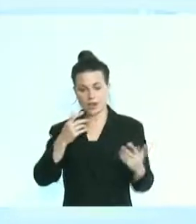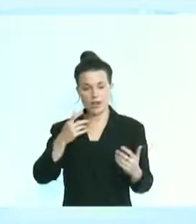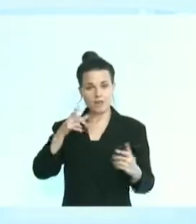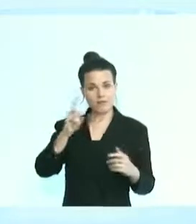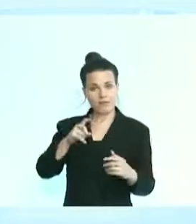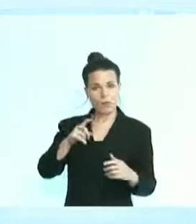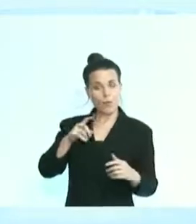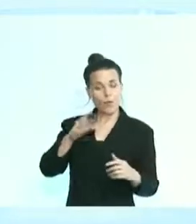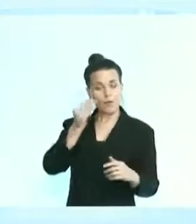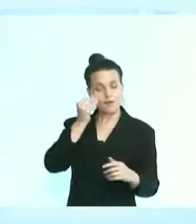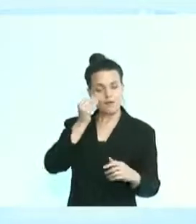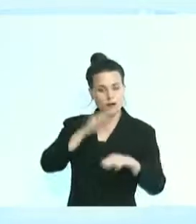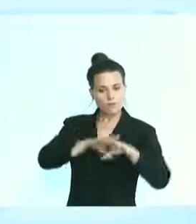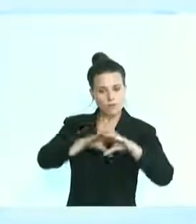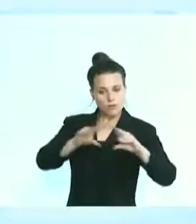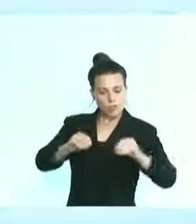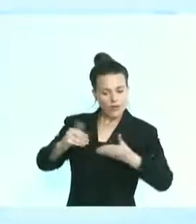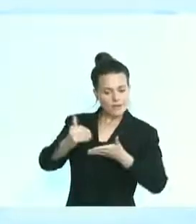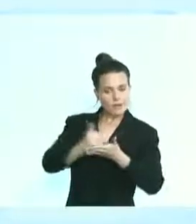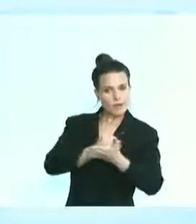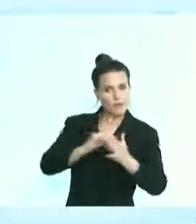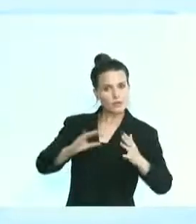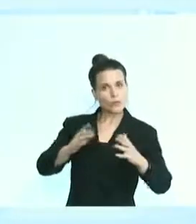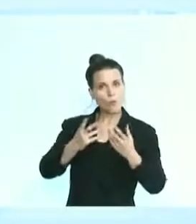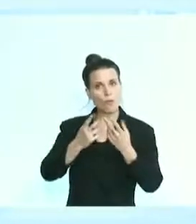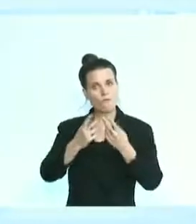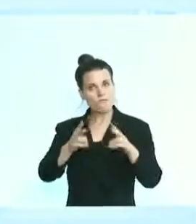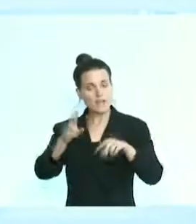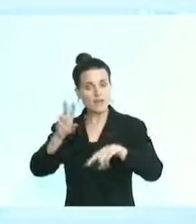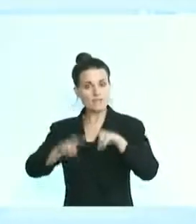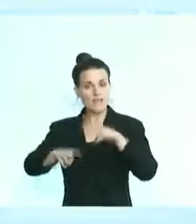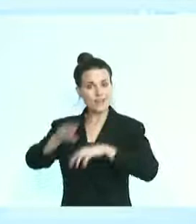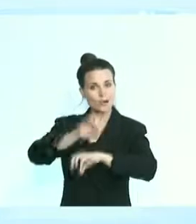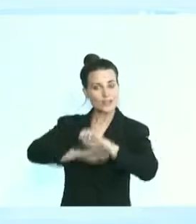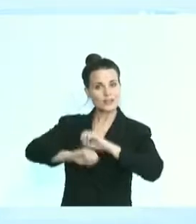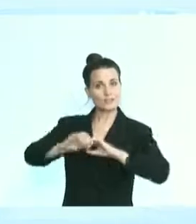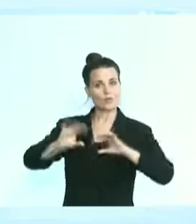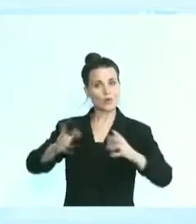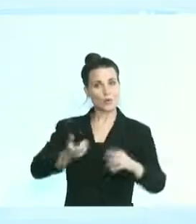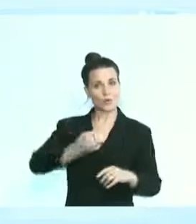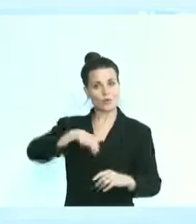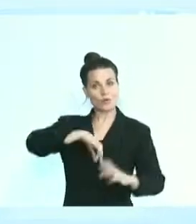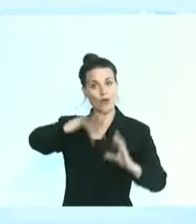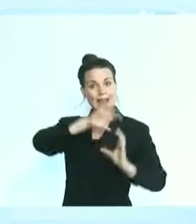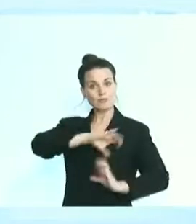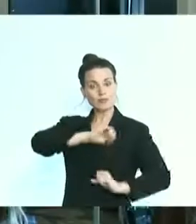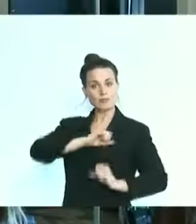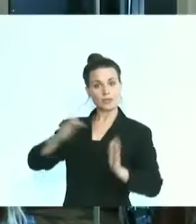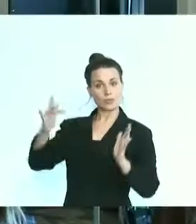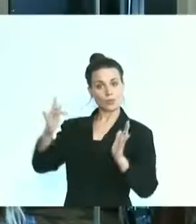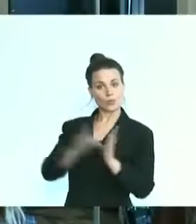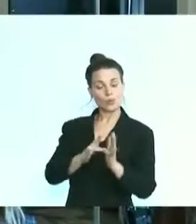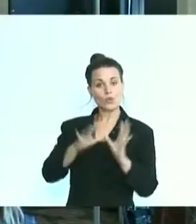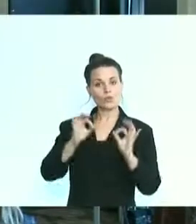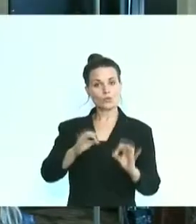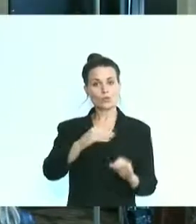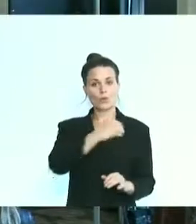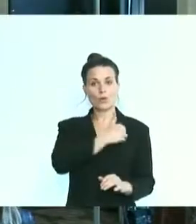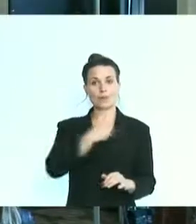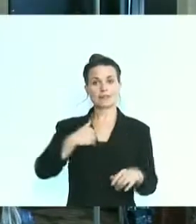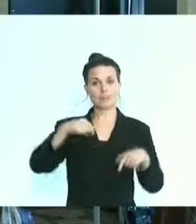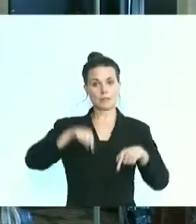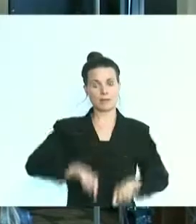Et donc, c'est vrai que nous, on a fait une expérimentation. Et Madame la Ministre, je vous remercie de nous avoir laissé le temps de mettre en place au niveau des